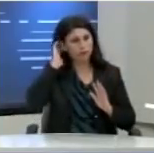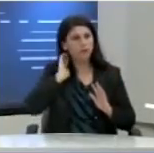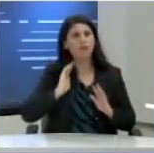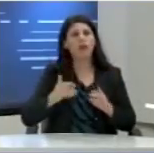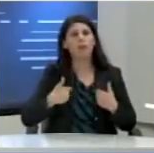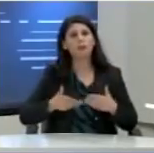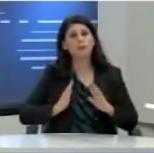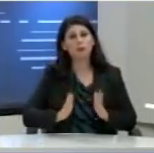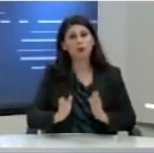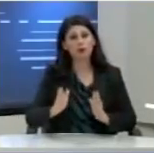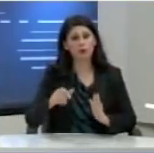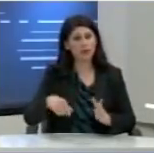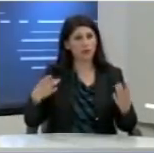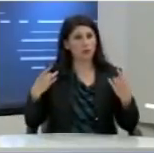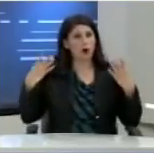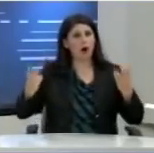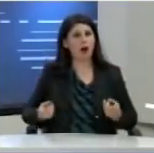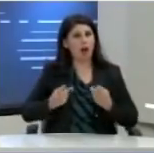προχωρούμε σε αυτή την ελάφρυνση